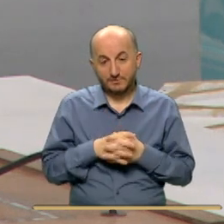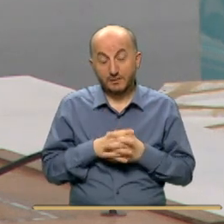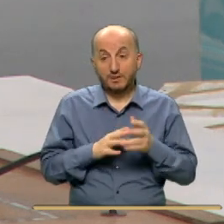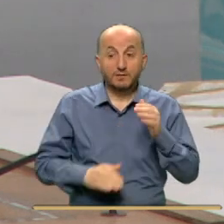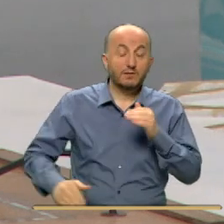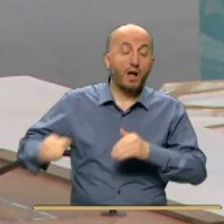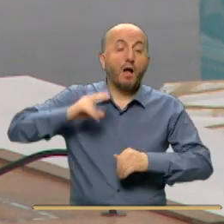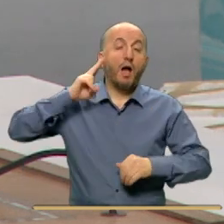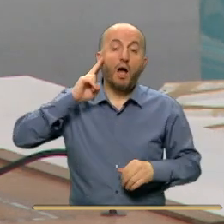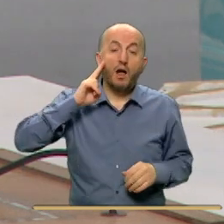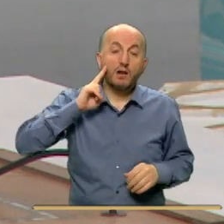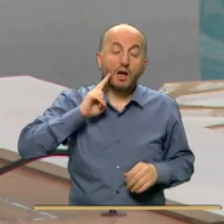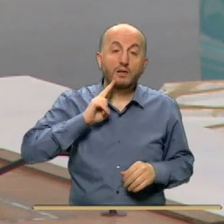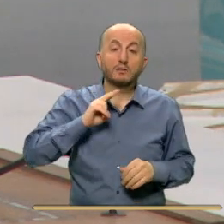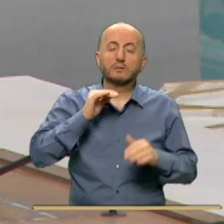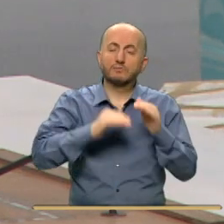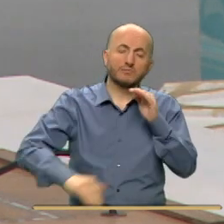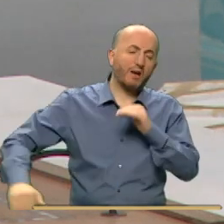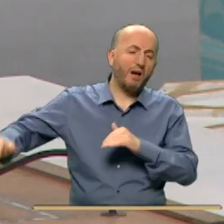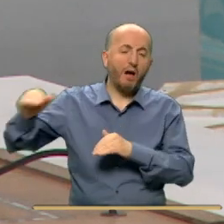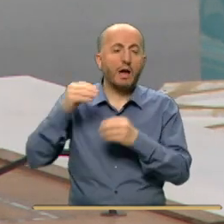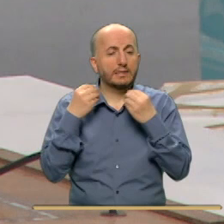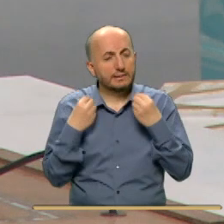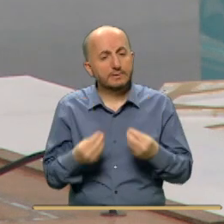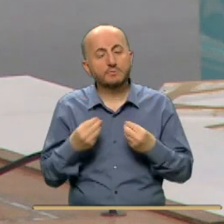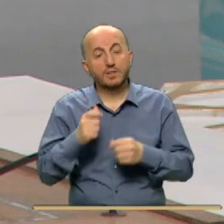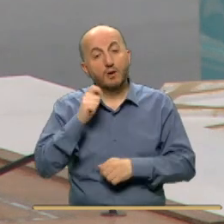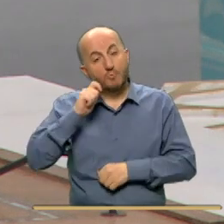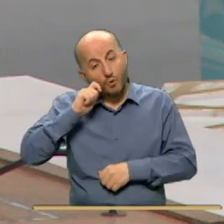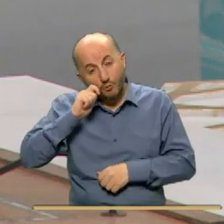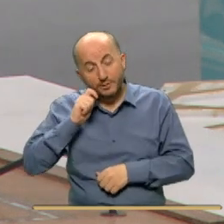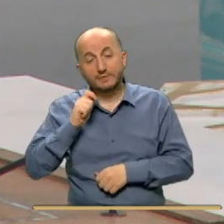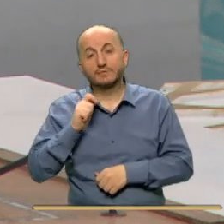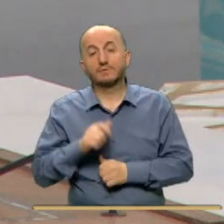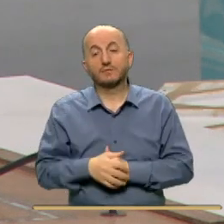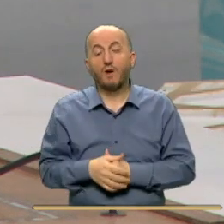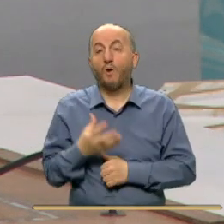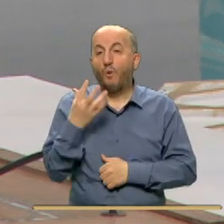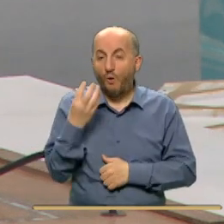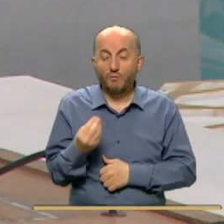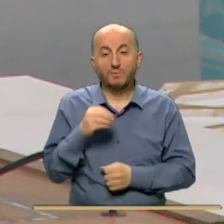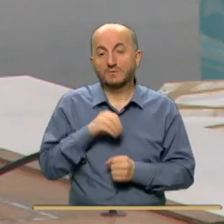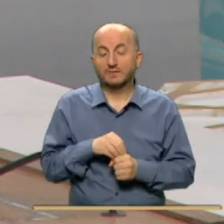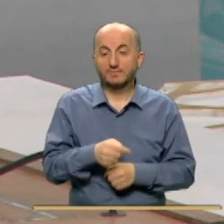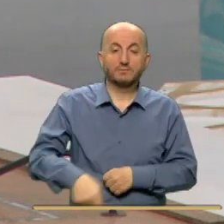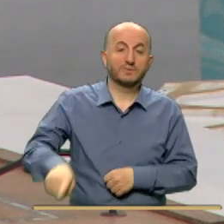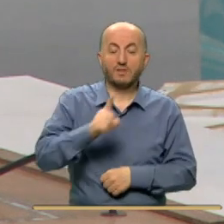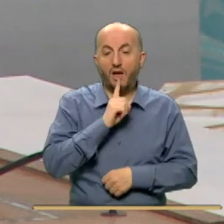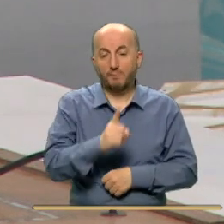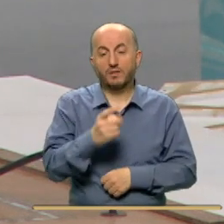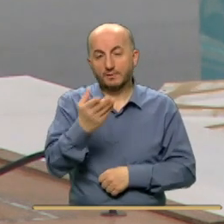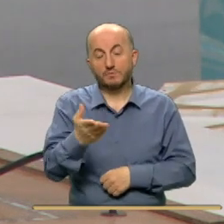daha ahlaklı, daha iyi bir mümin olmamız için bize